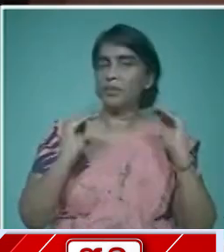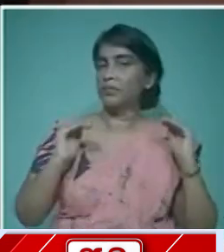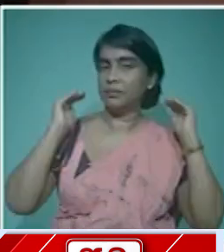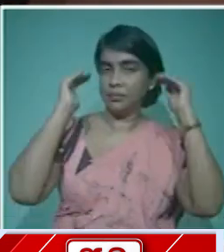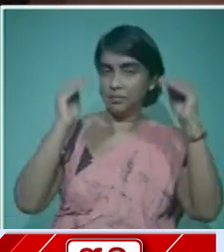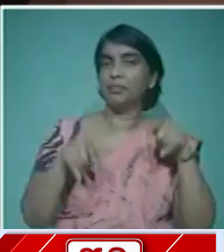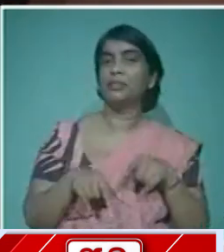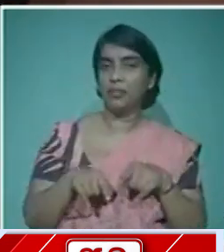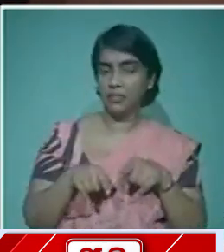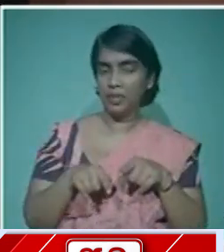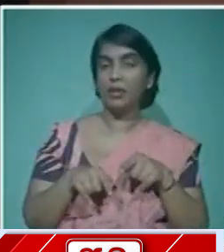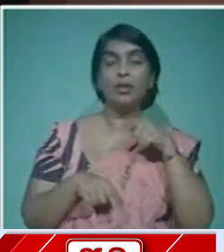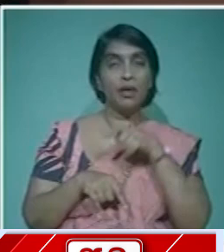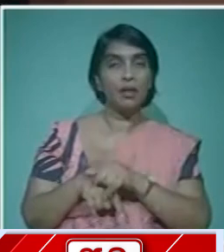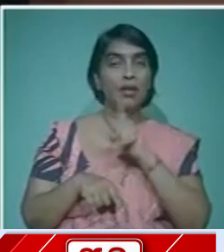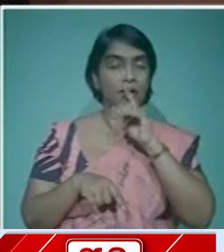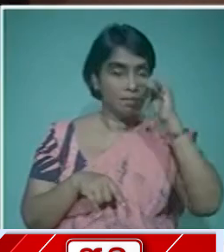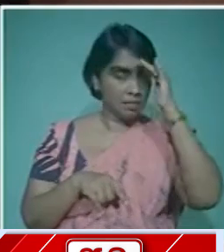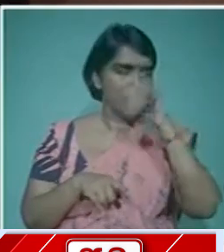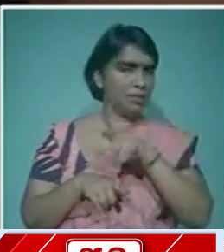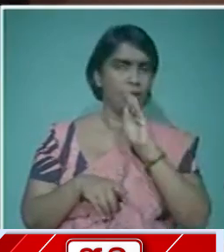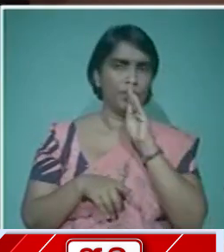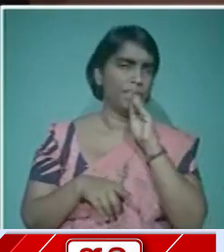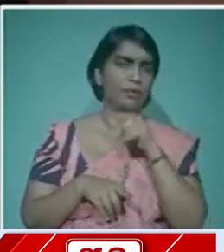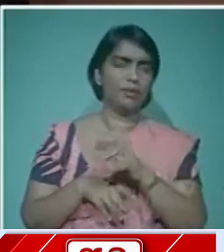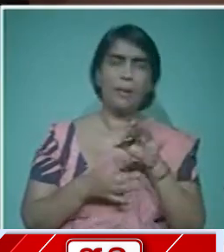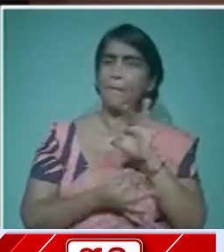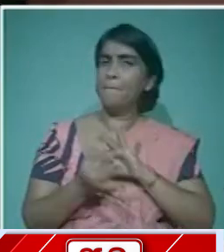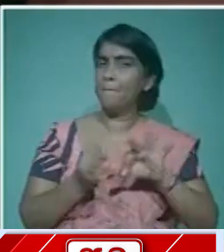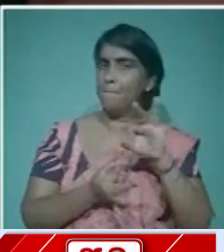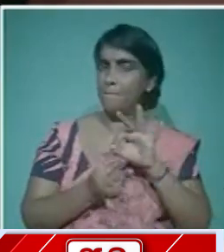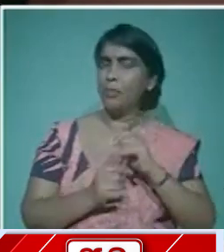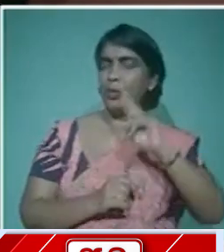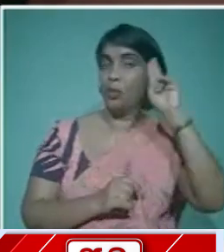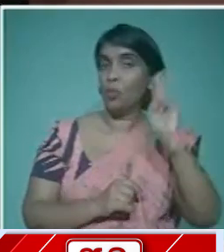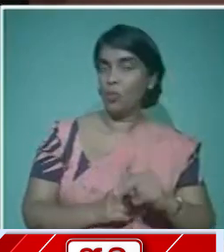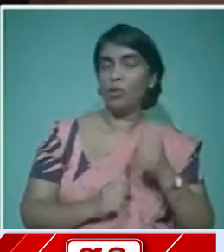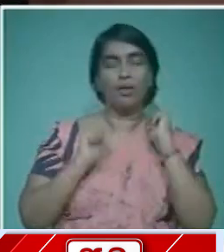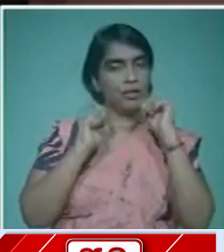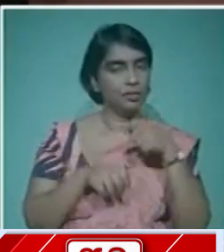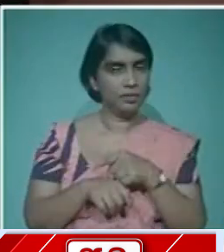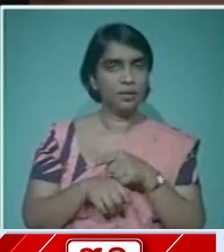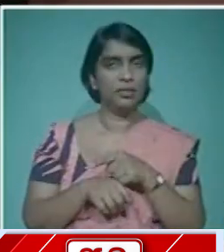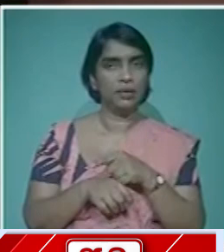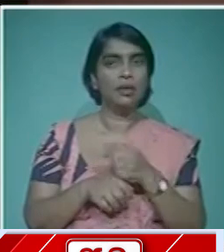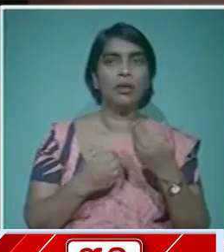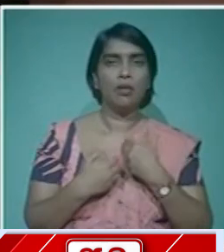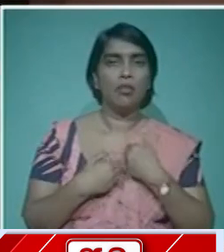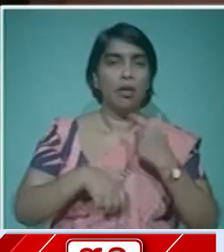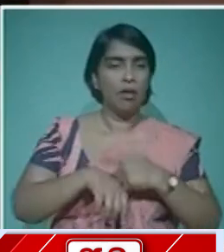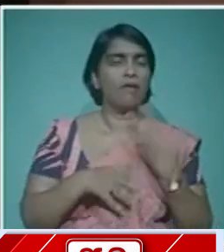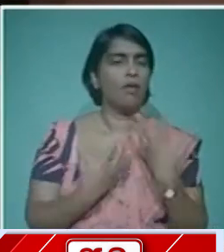සභාව. මේක කතානායකතුමනි ඉතාම ප්‍රජාතන්ත්‍රවාදයේ ජයග්‍රහණයක්. අපිට ඉඩක්